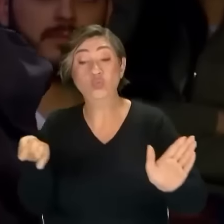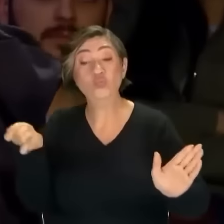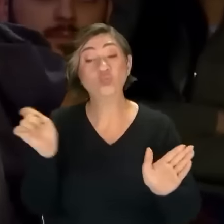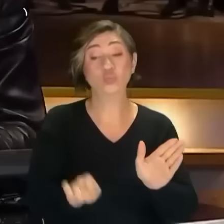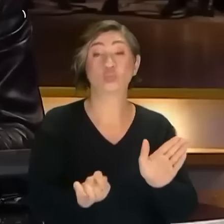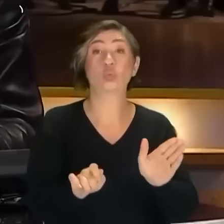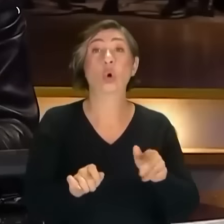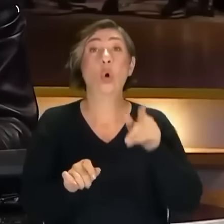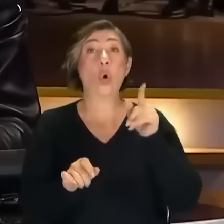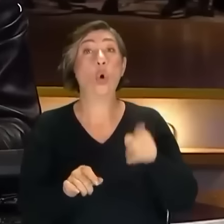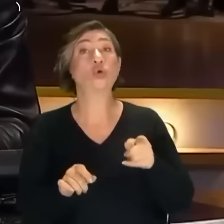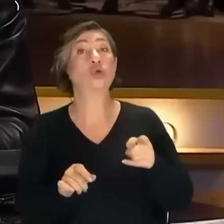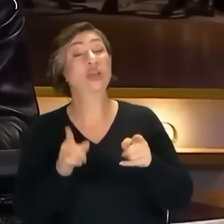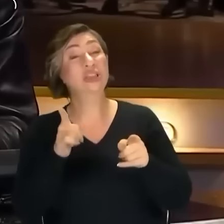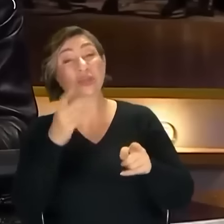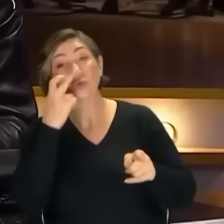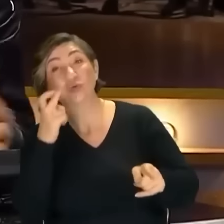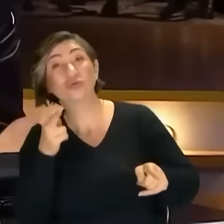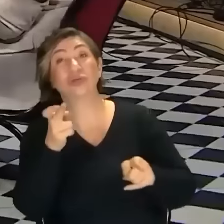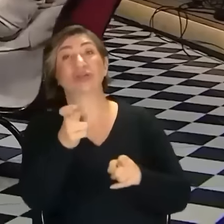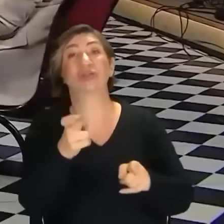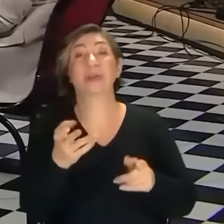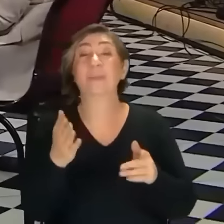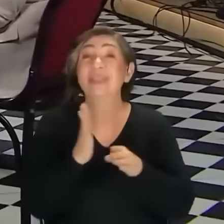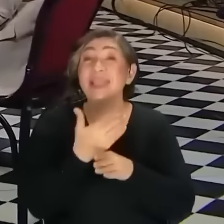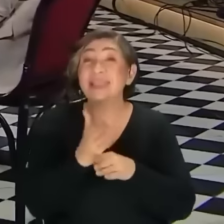basacağım oradan da seni